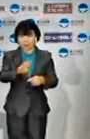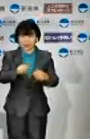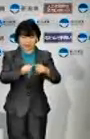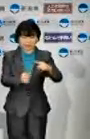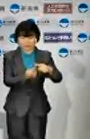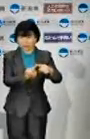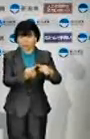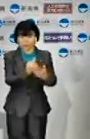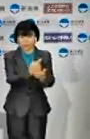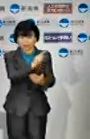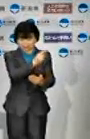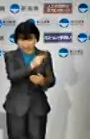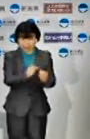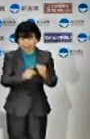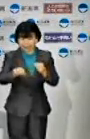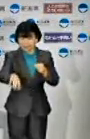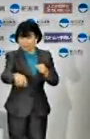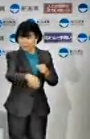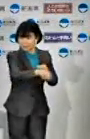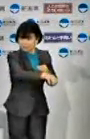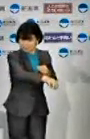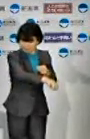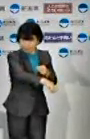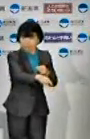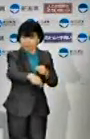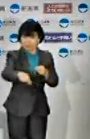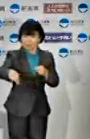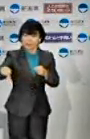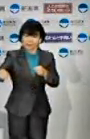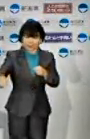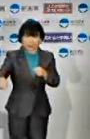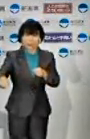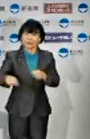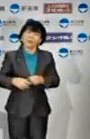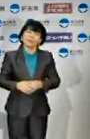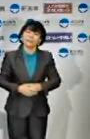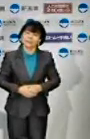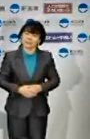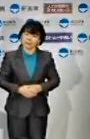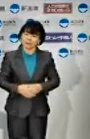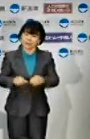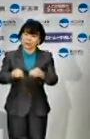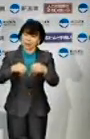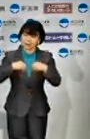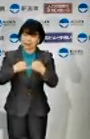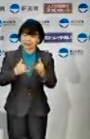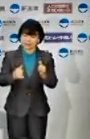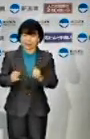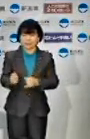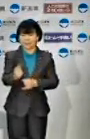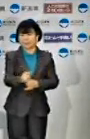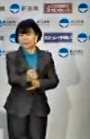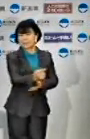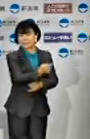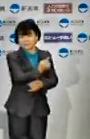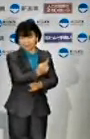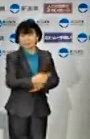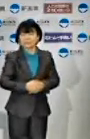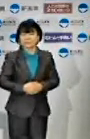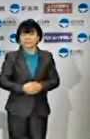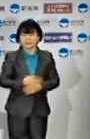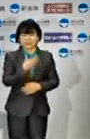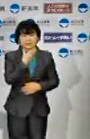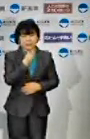先の振興局とかですね、そういう機関でも地方機関でもですね、感染者が出てきておりまして、まあ、